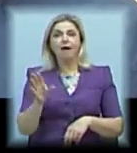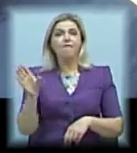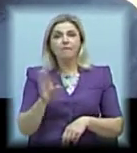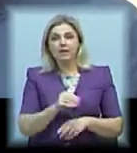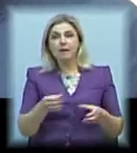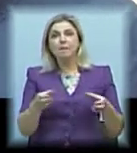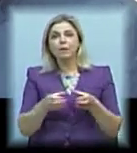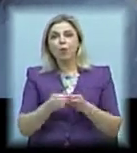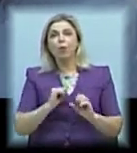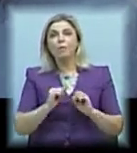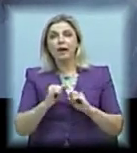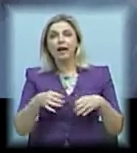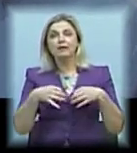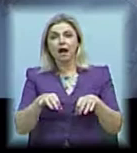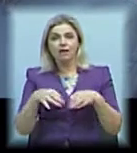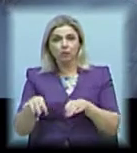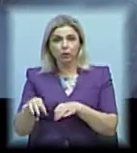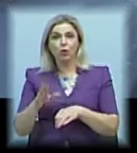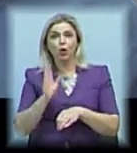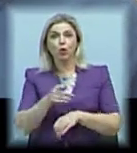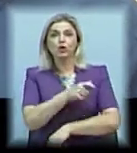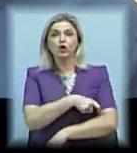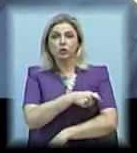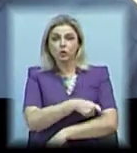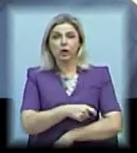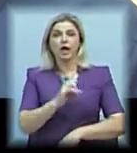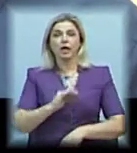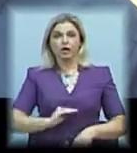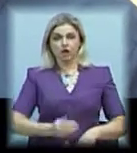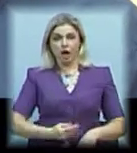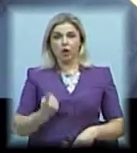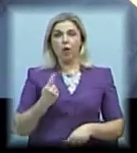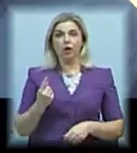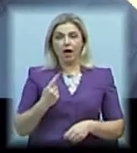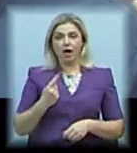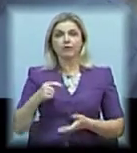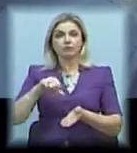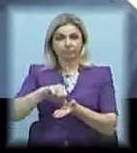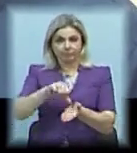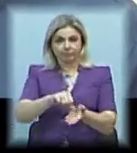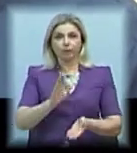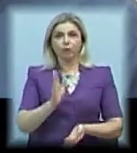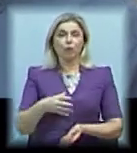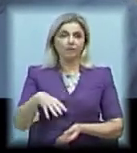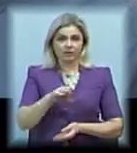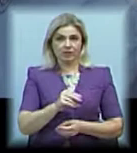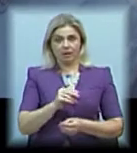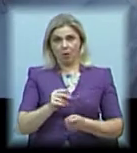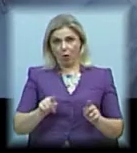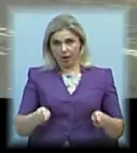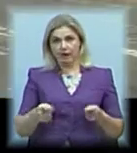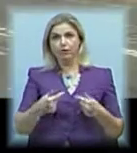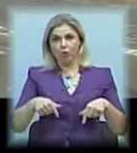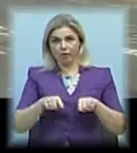весь підрозділ управління транспорту будуть дежурити, частні охоронні структури, це все буде